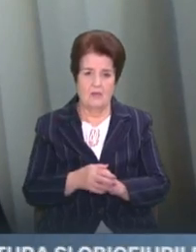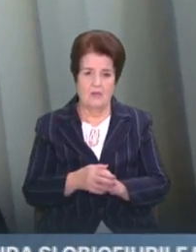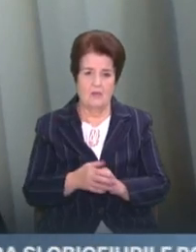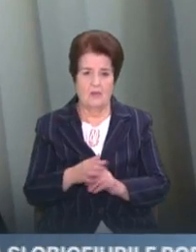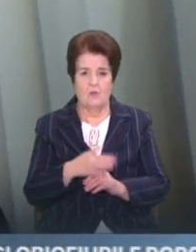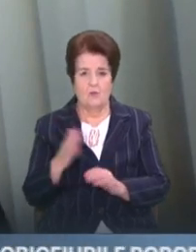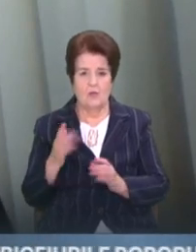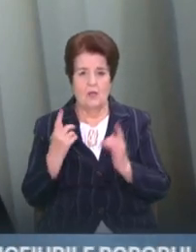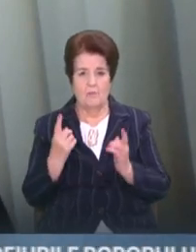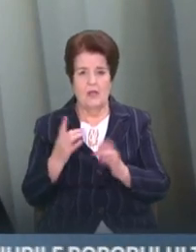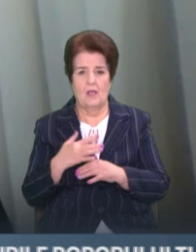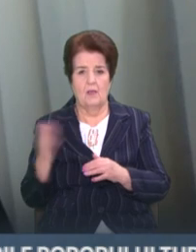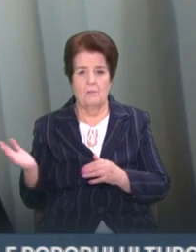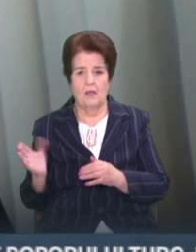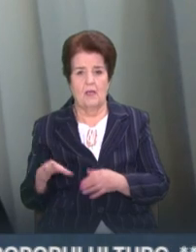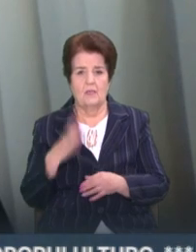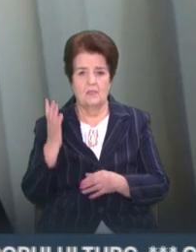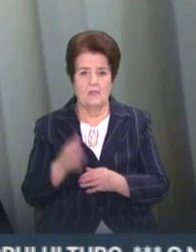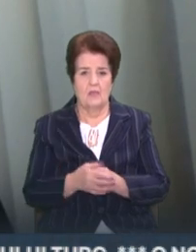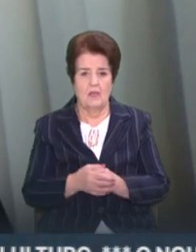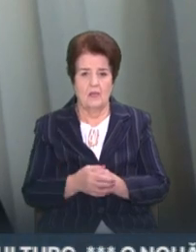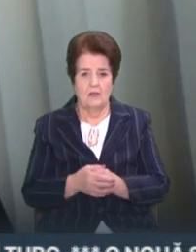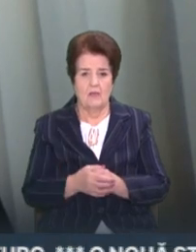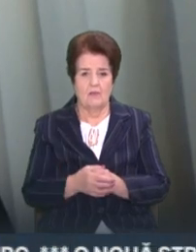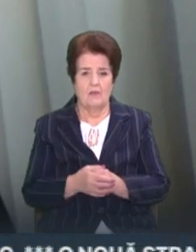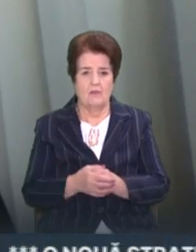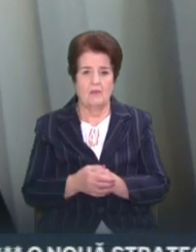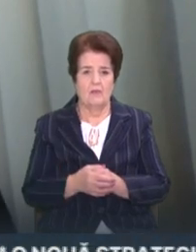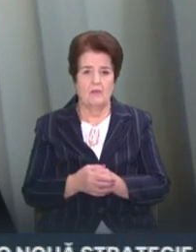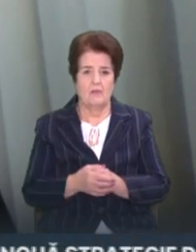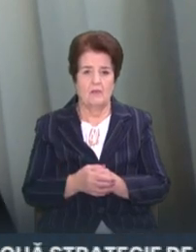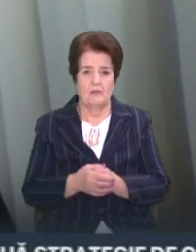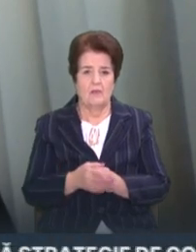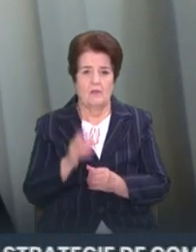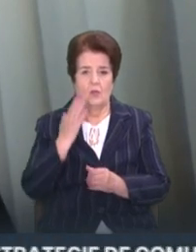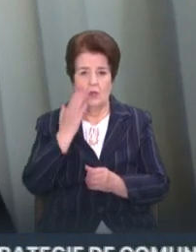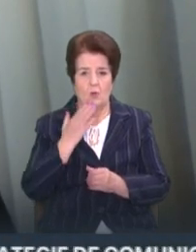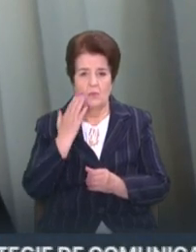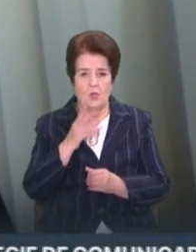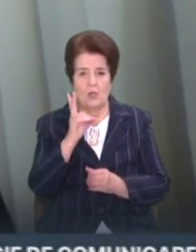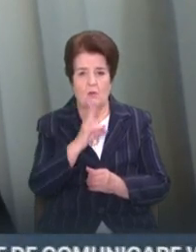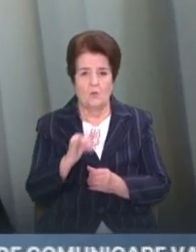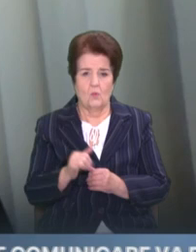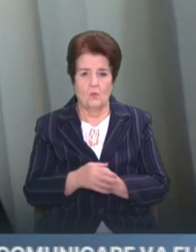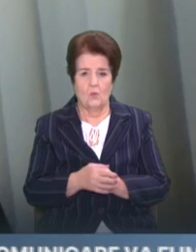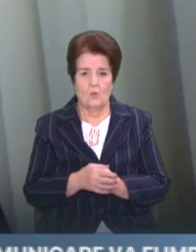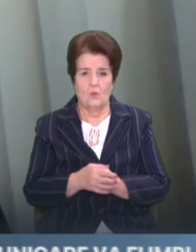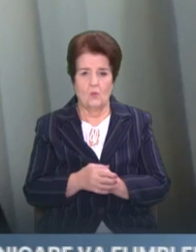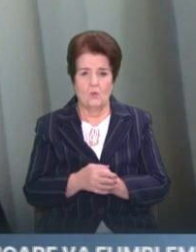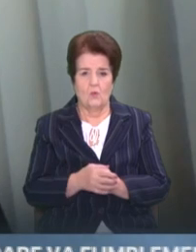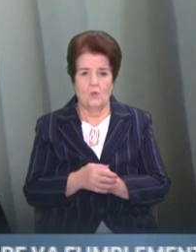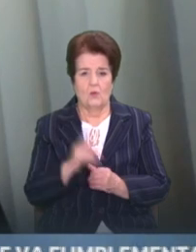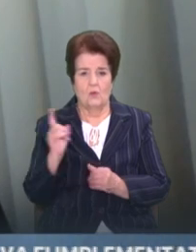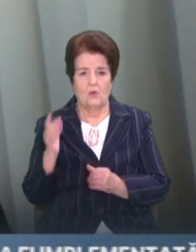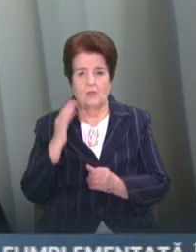prin liniile care interconectează România cu regiunea Transnistriană, cu